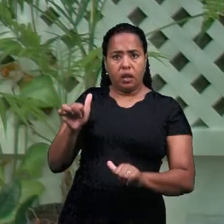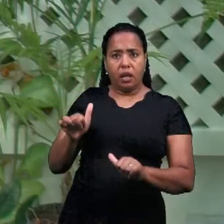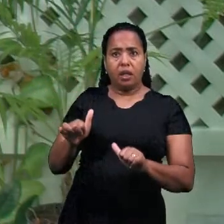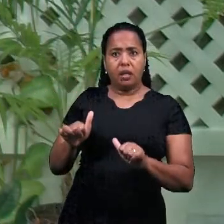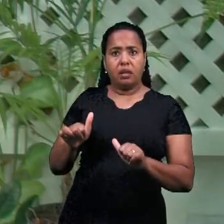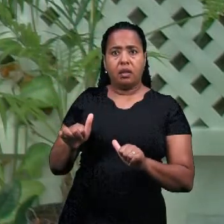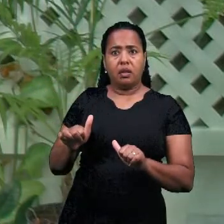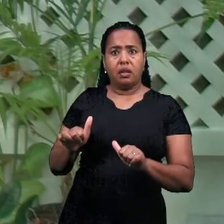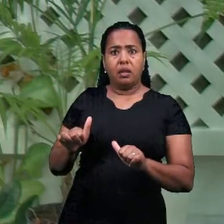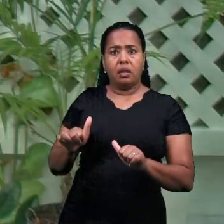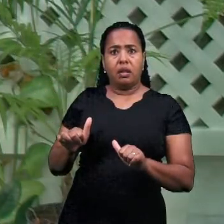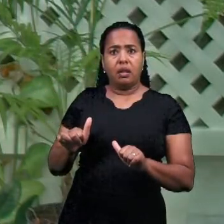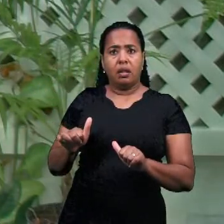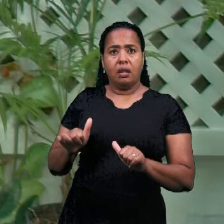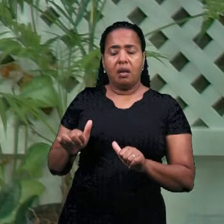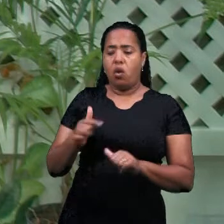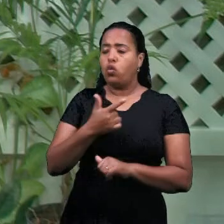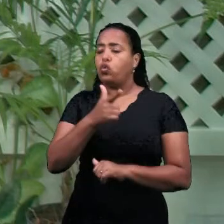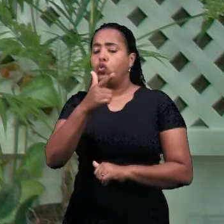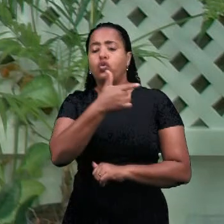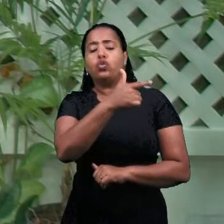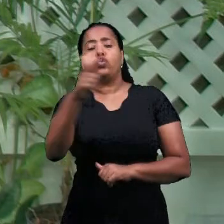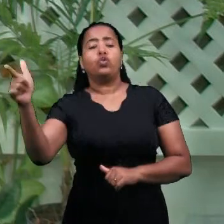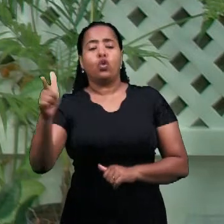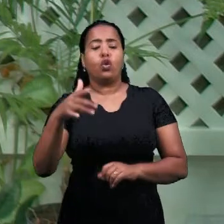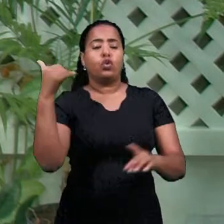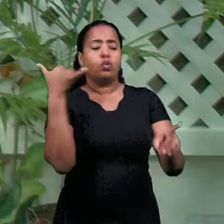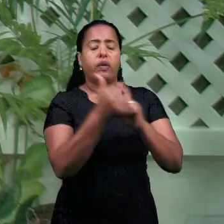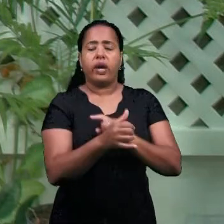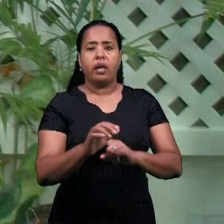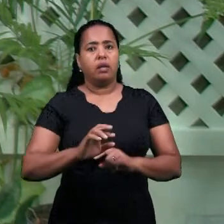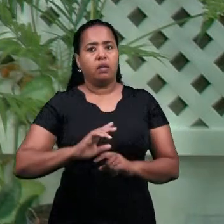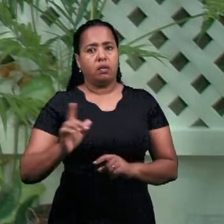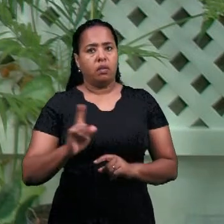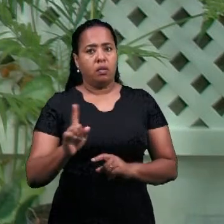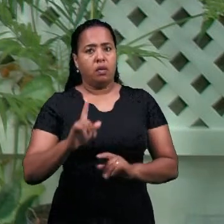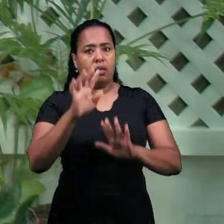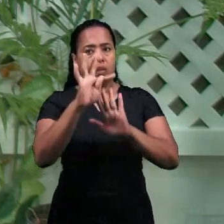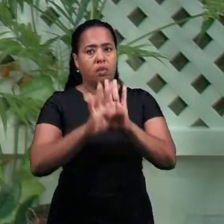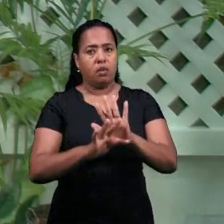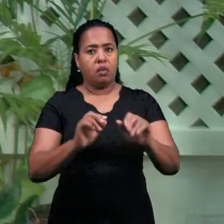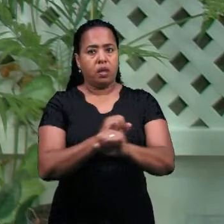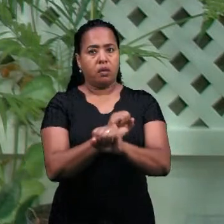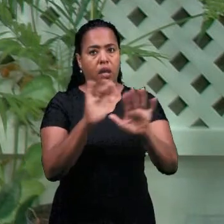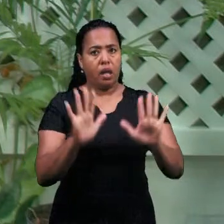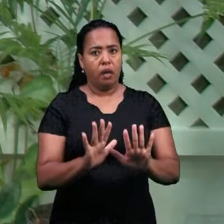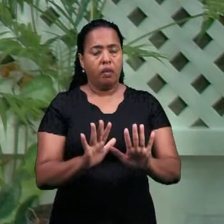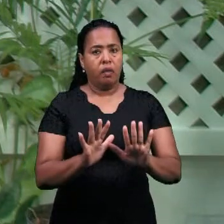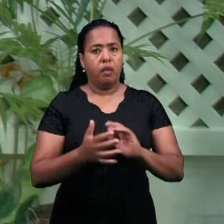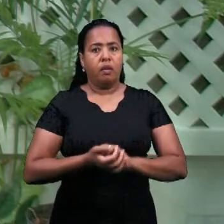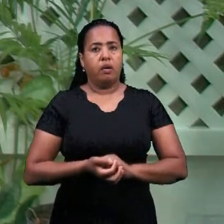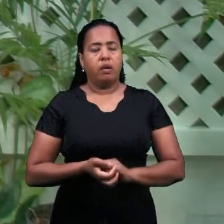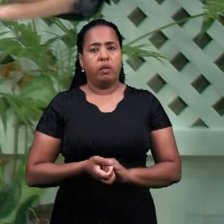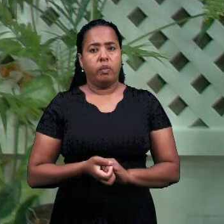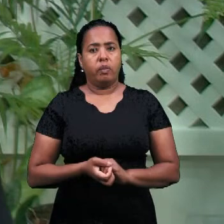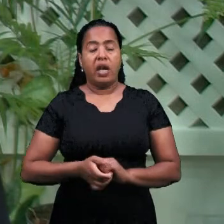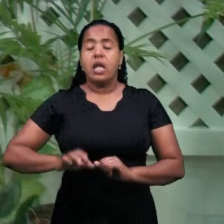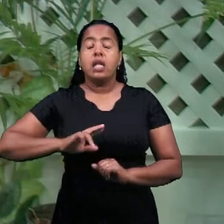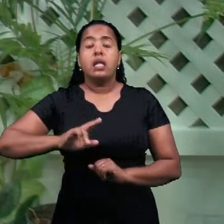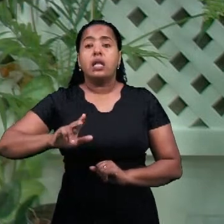autres jugent. Il n'a pas dit les autres prophètes. Le texte est clair. Donc, ce n'est